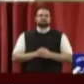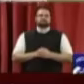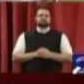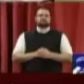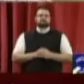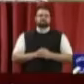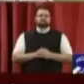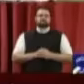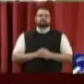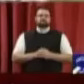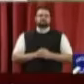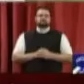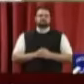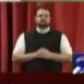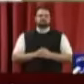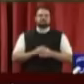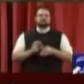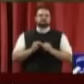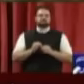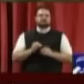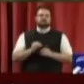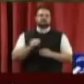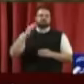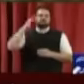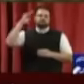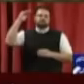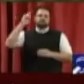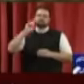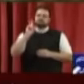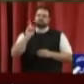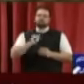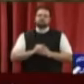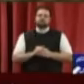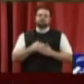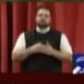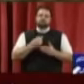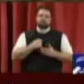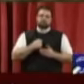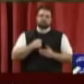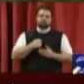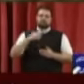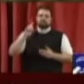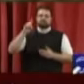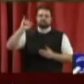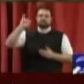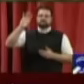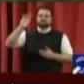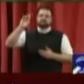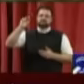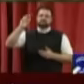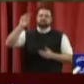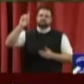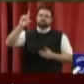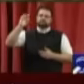dar cine nu dragă, nu diplomație. Nu, diplomație. Hai, măi, pe Pentru mine diplomație înseamnă minciună. Cum adică diplomație? Deci,